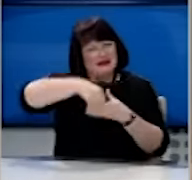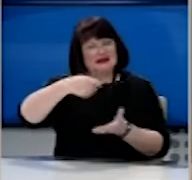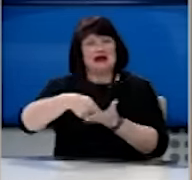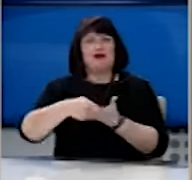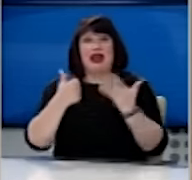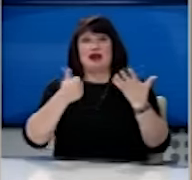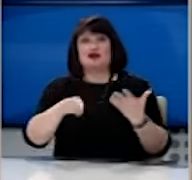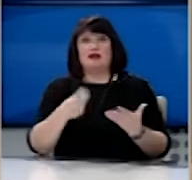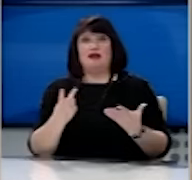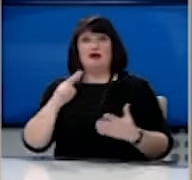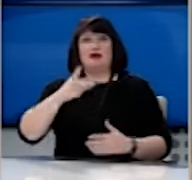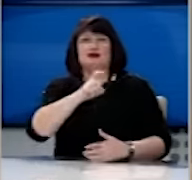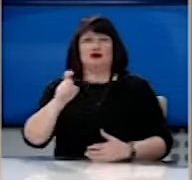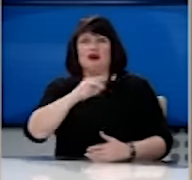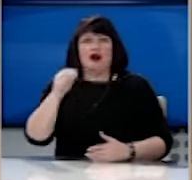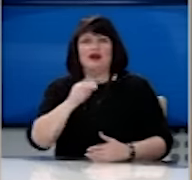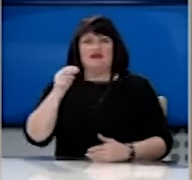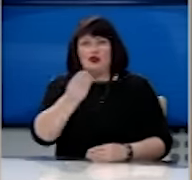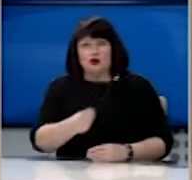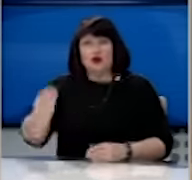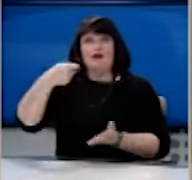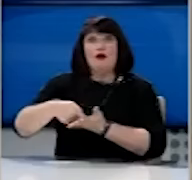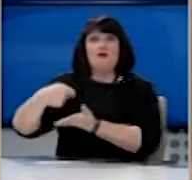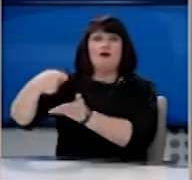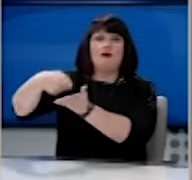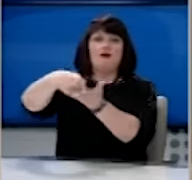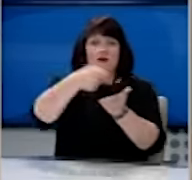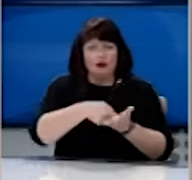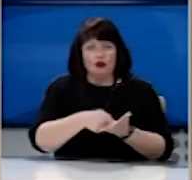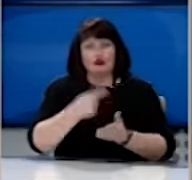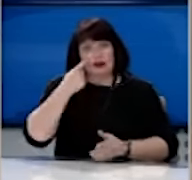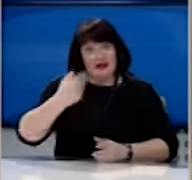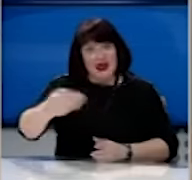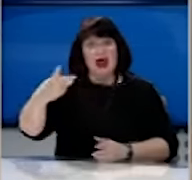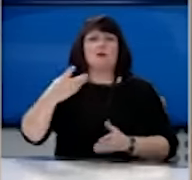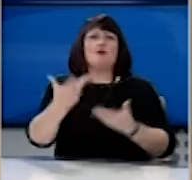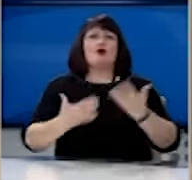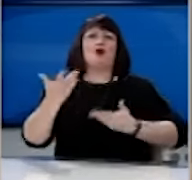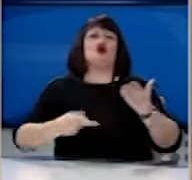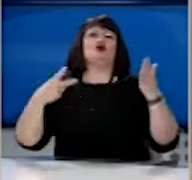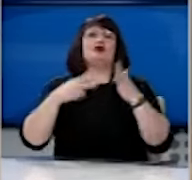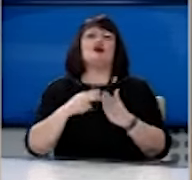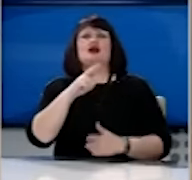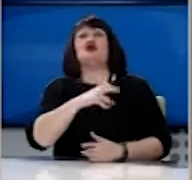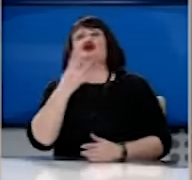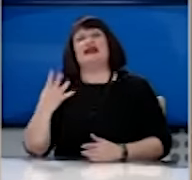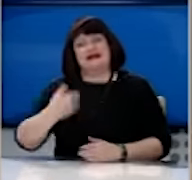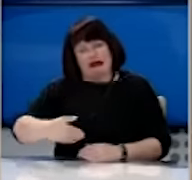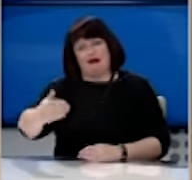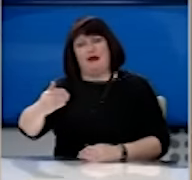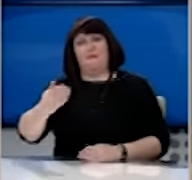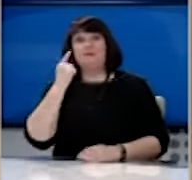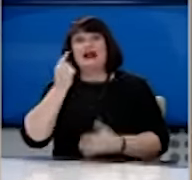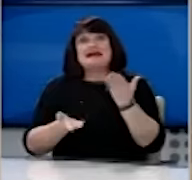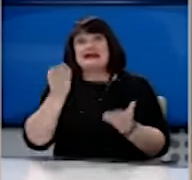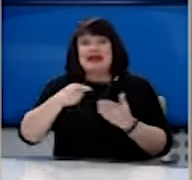6,2 δισεκατομμύρια ευρώ παραπάνω φόρους προβλέπει ο προϋπολογισμός το 2024 σε σχέση